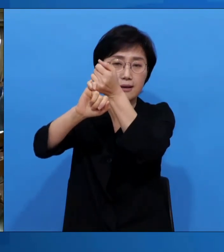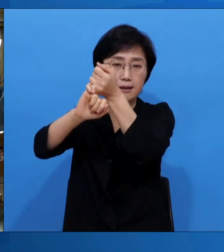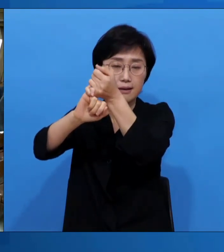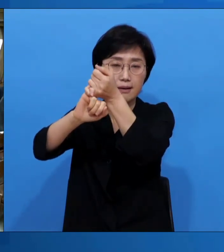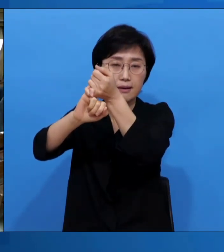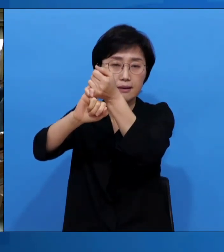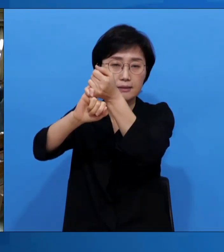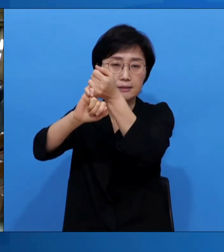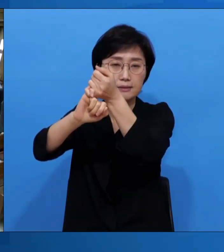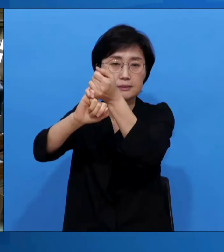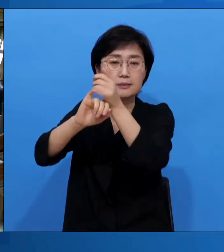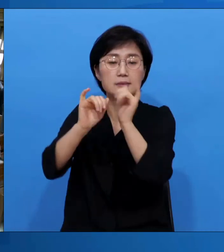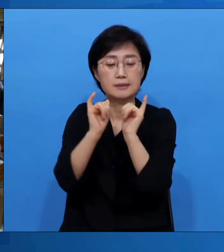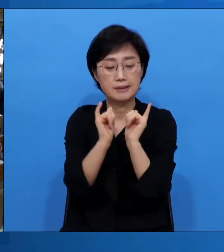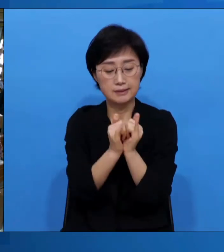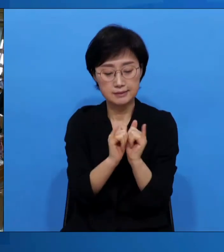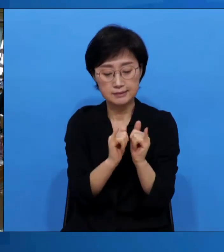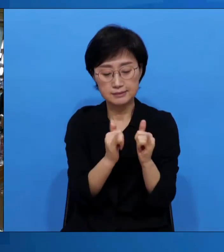언약을